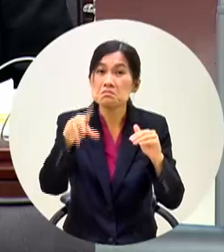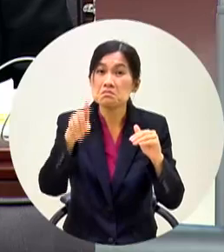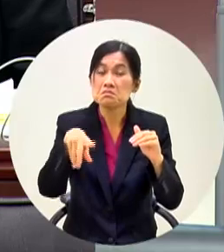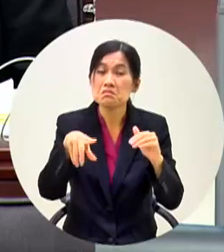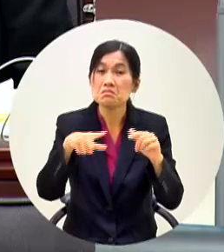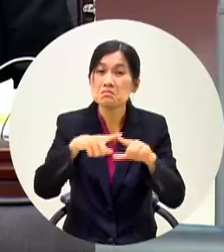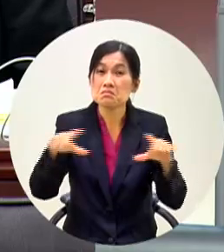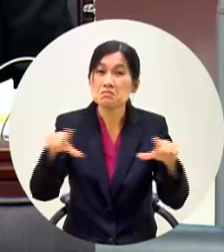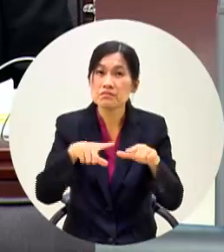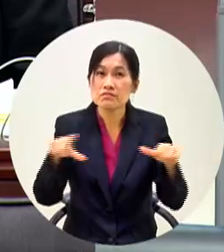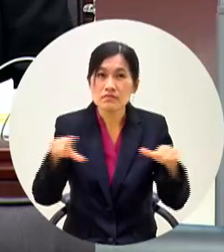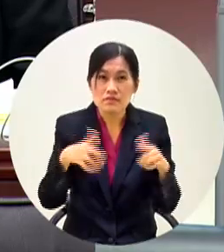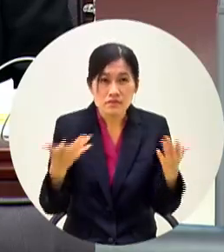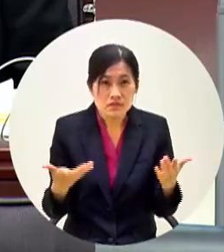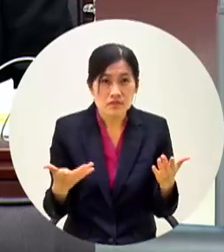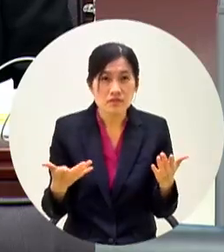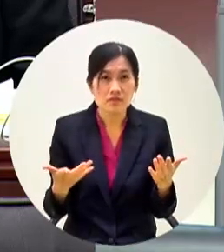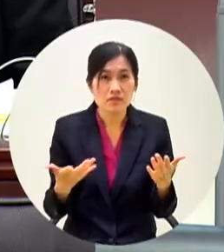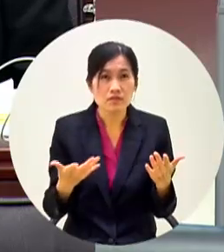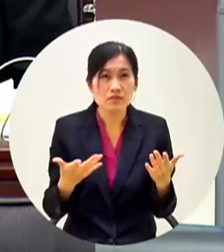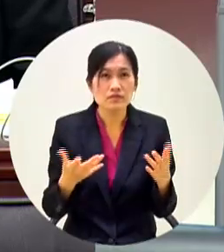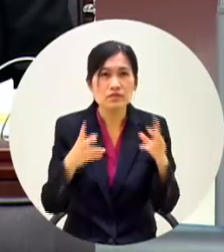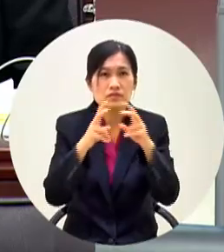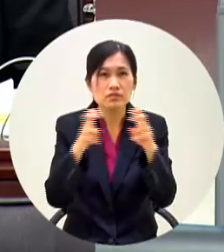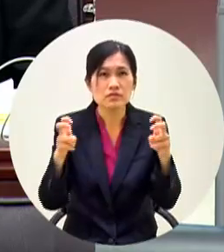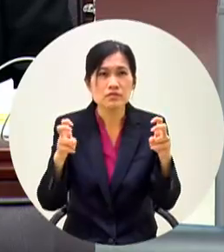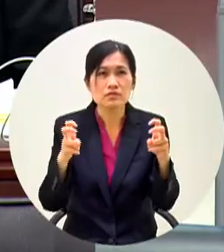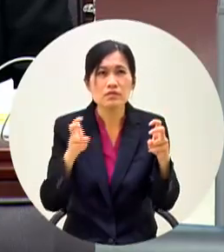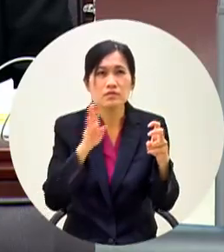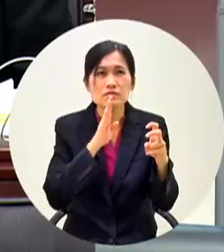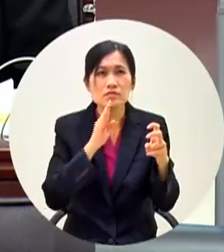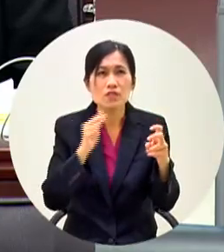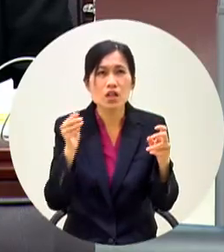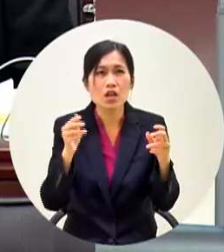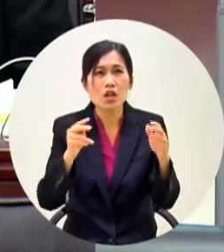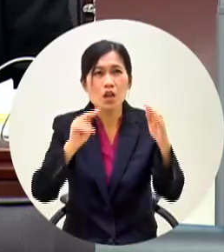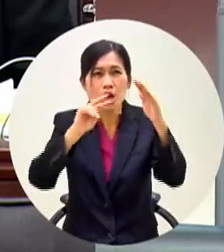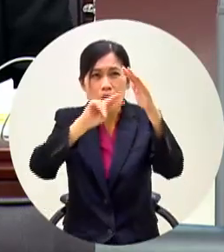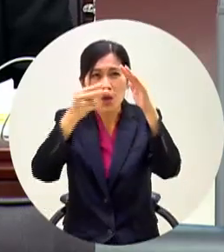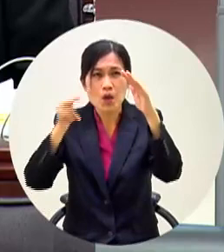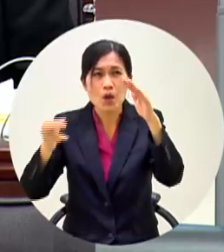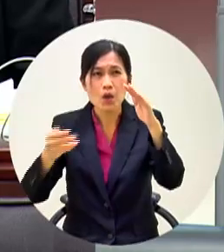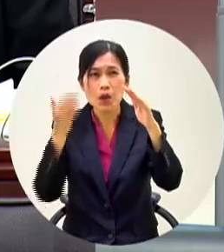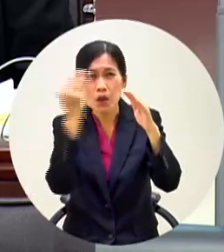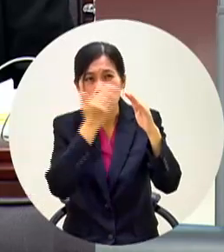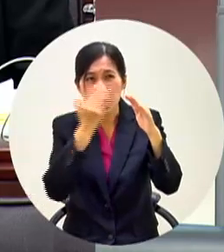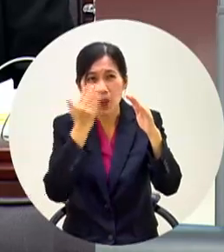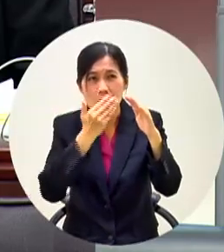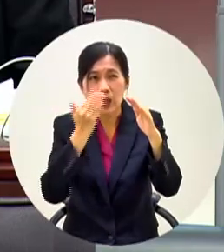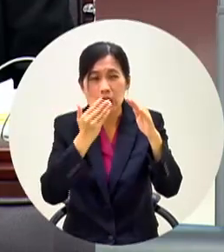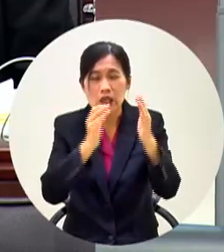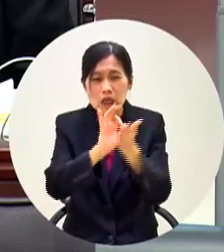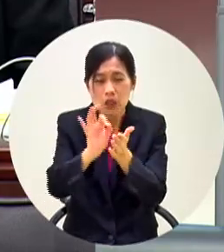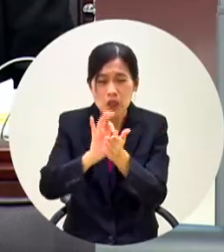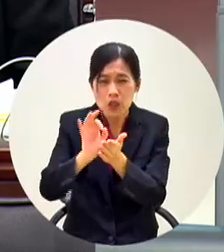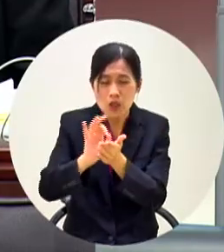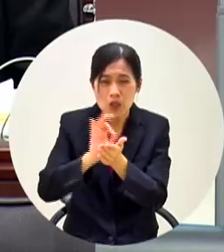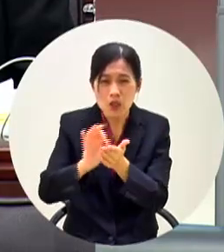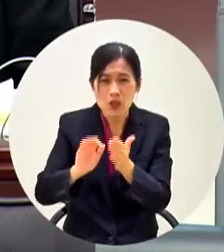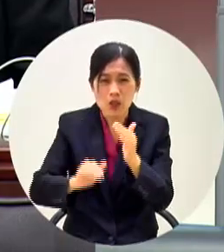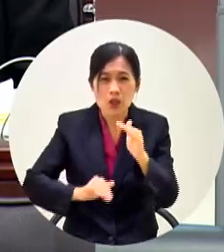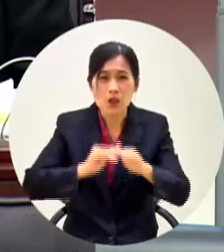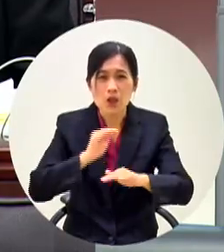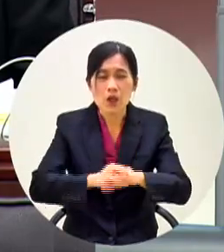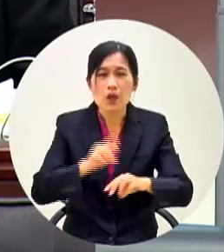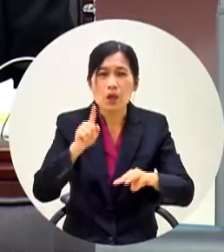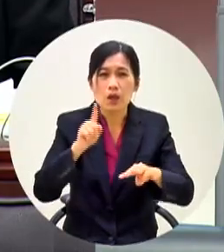少？ 陈议员，庙是迄间庙起甲足水的，那个建造的成本是比他原来那块土地来得